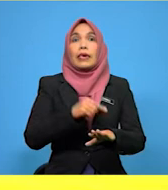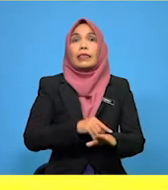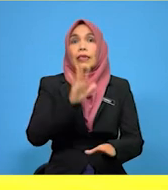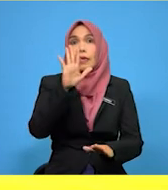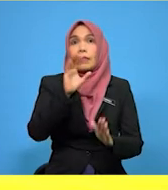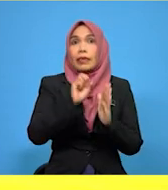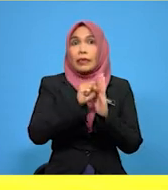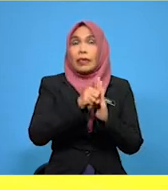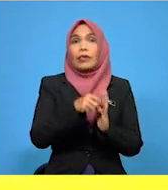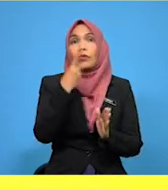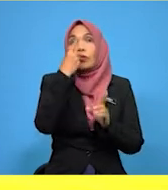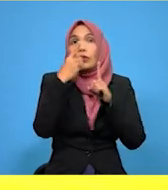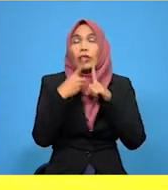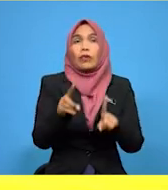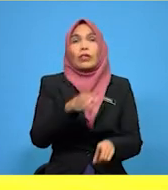ini.